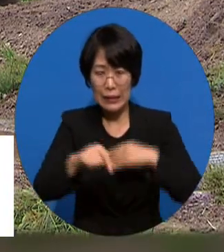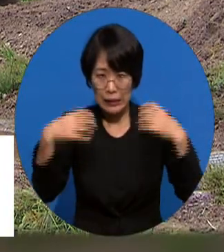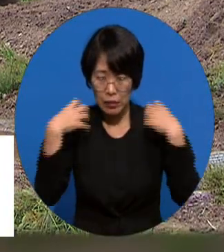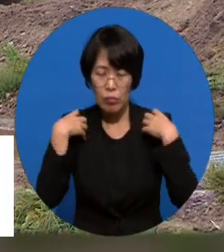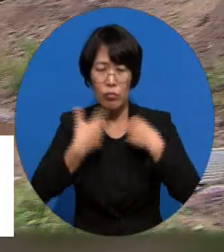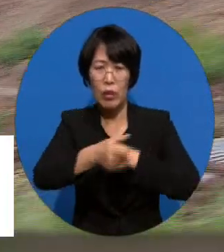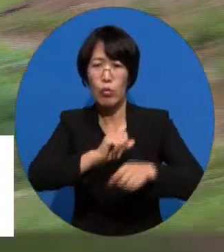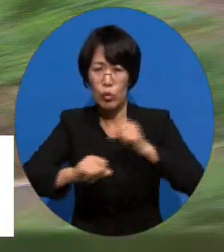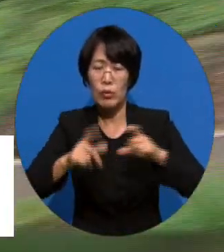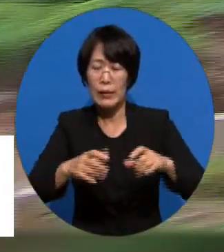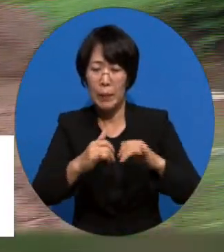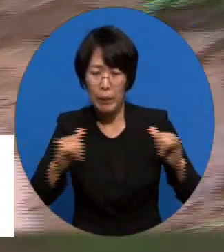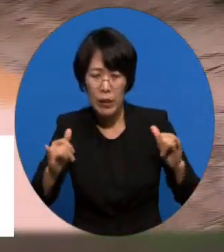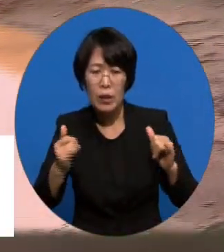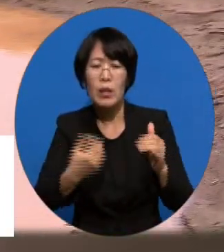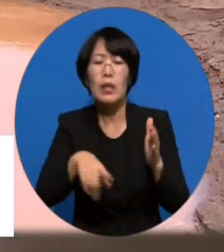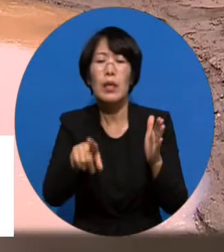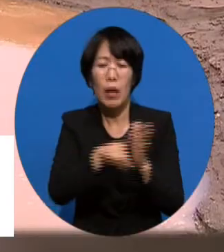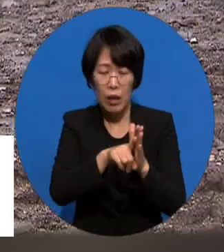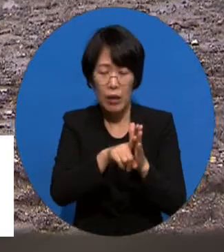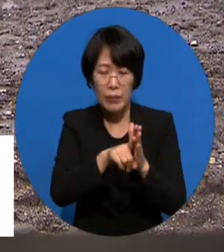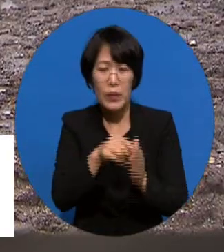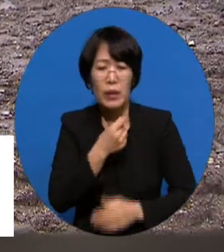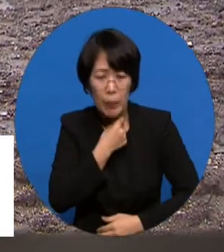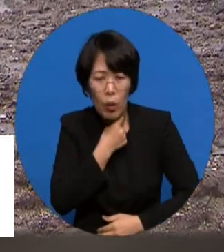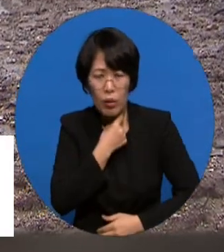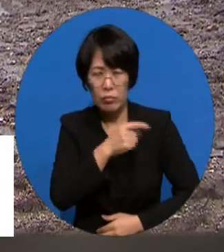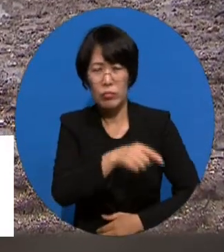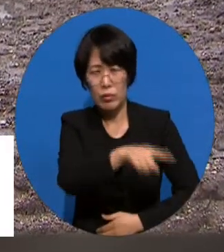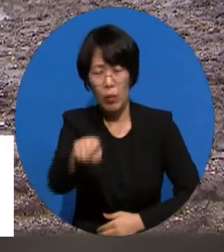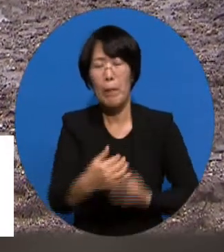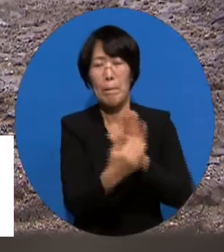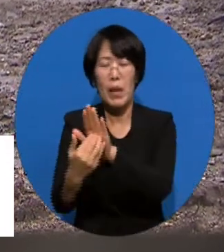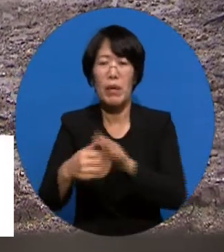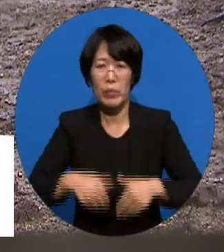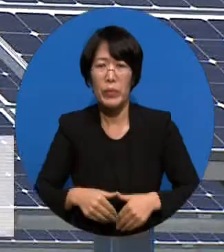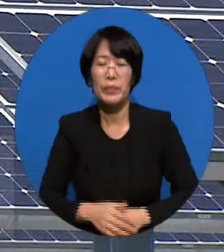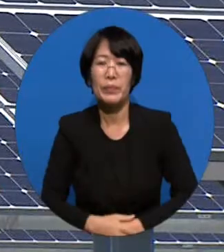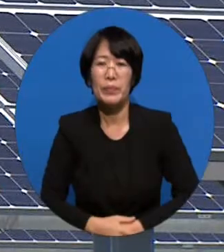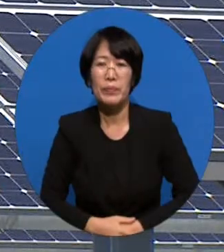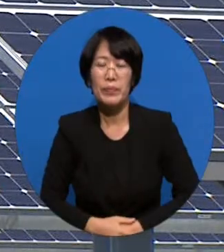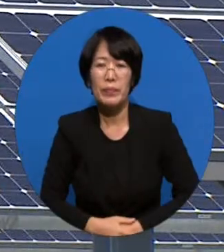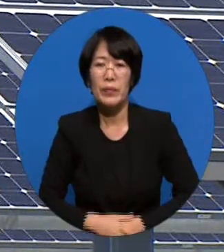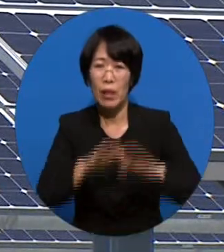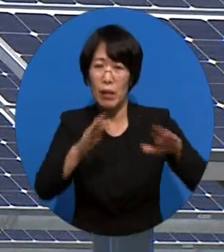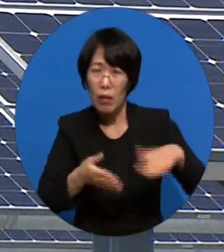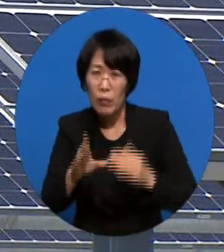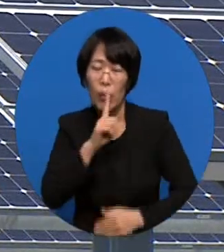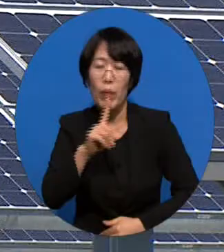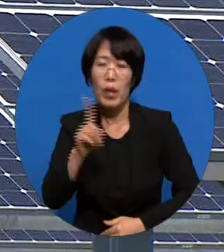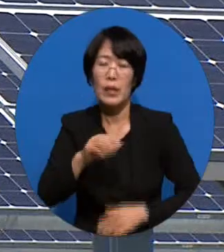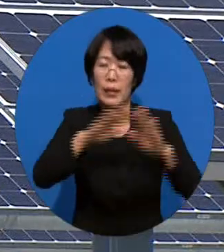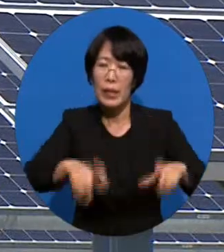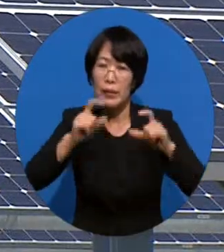지자체가 적극적으로 주민들이나 국민들을 위한다고 한다면 그런 부분을 막을 수가 있었거든요. 전라남도에 따르면